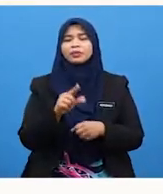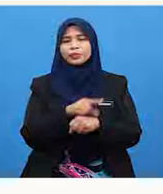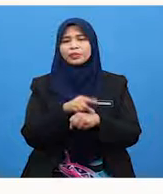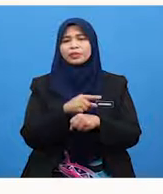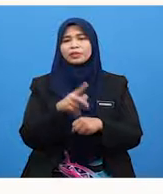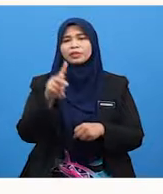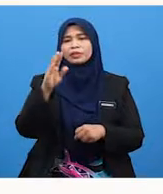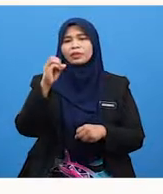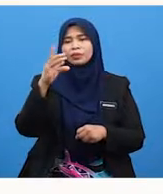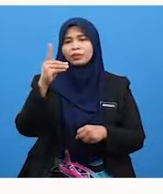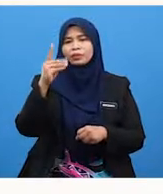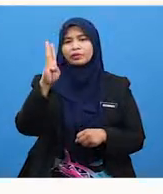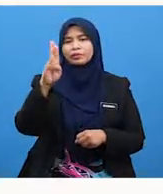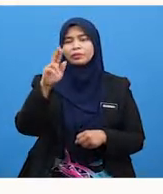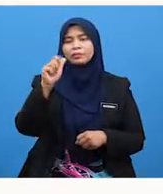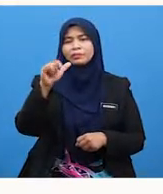braille.